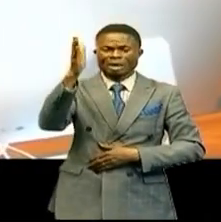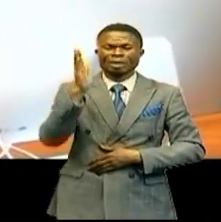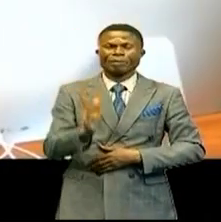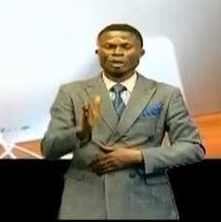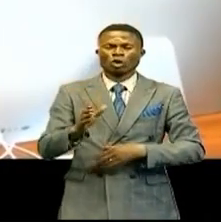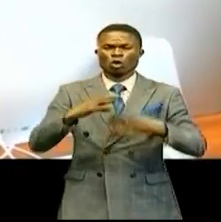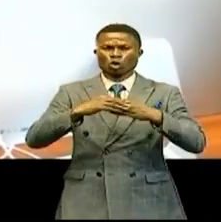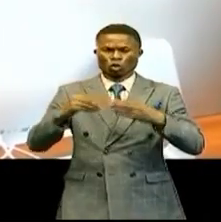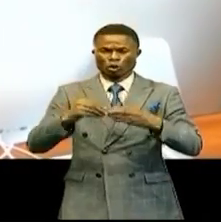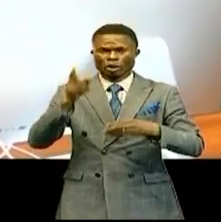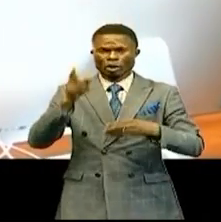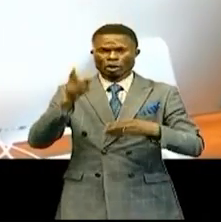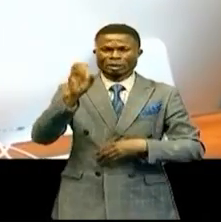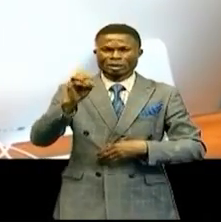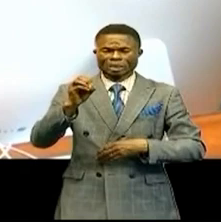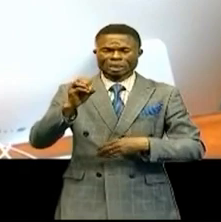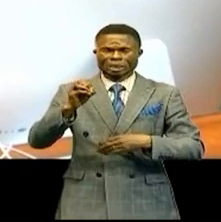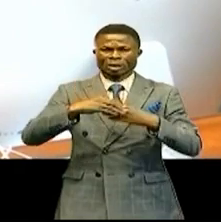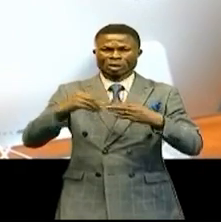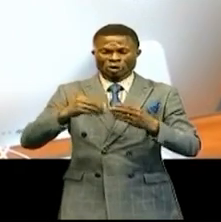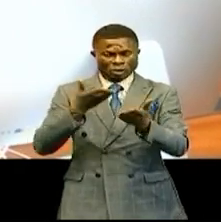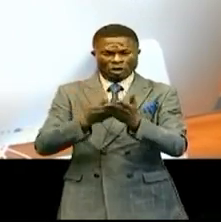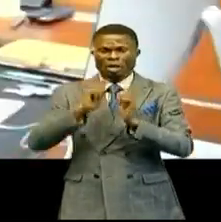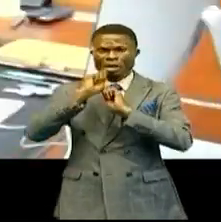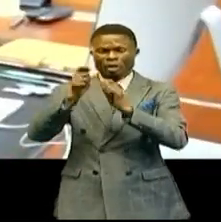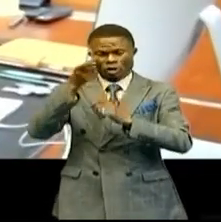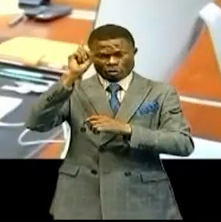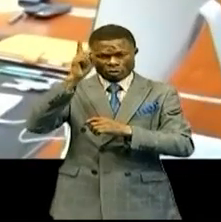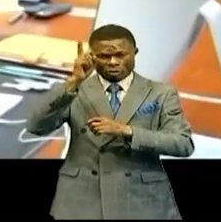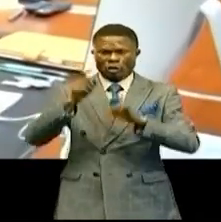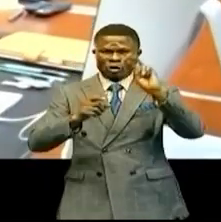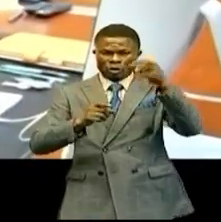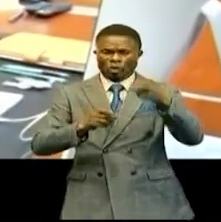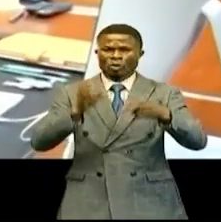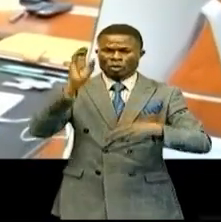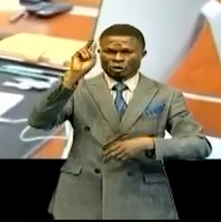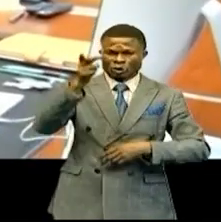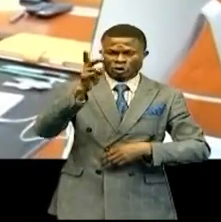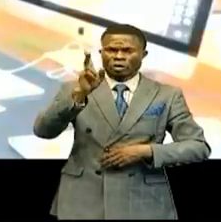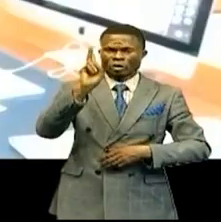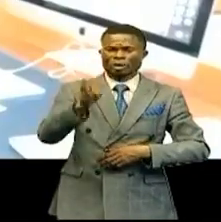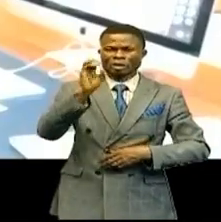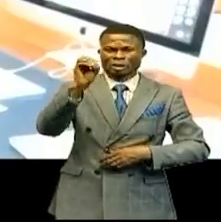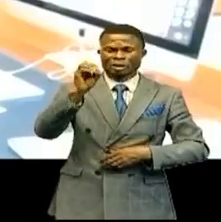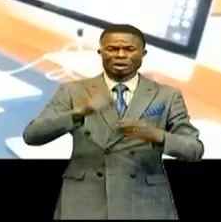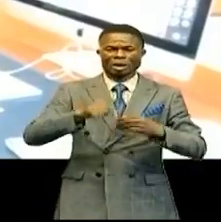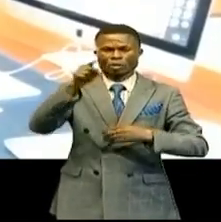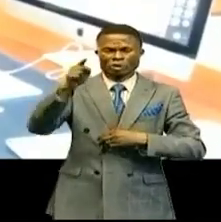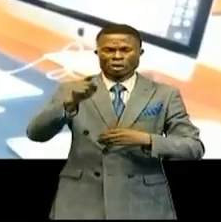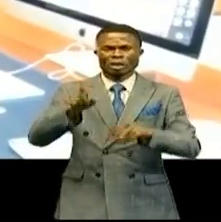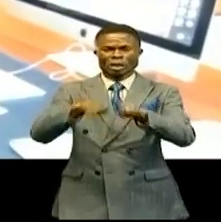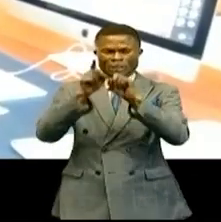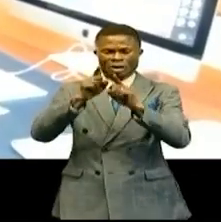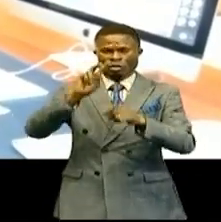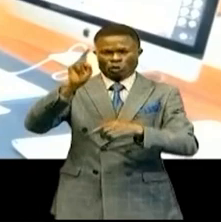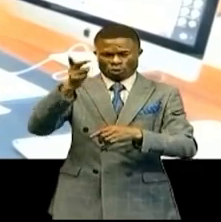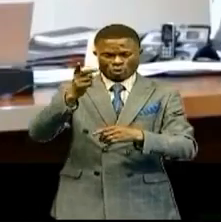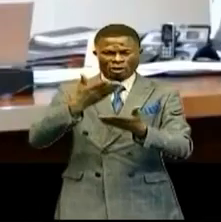dont 250 millions au titre de don pour le premier et 250 millions au titre de crédit pour le